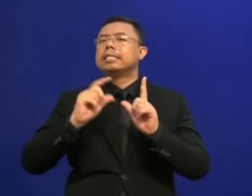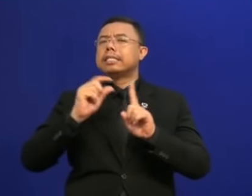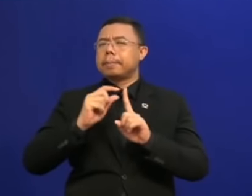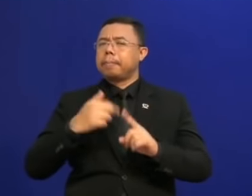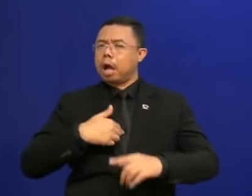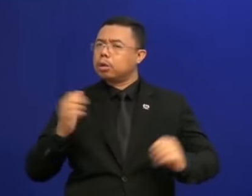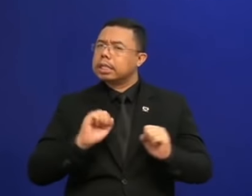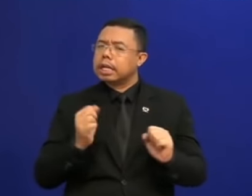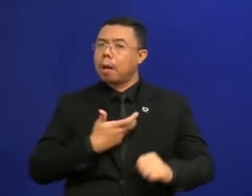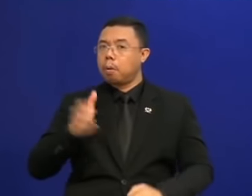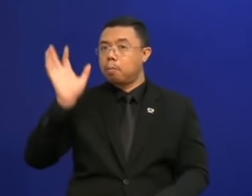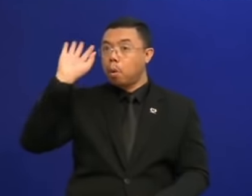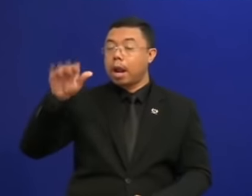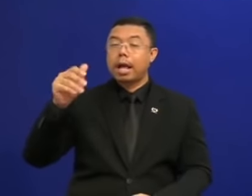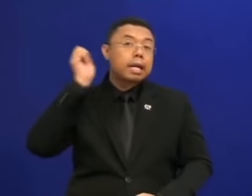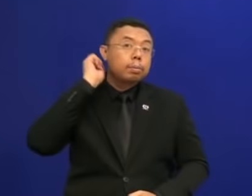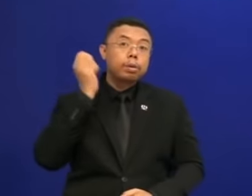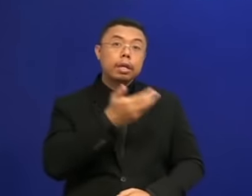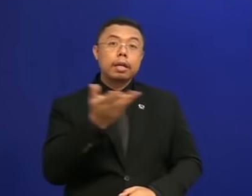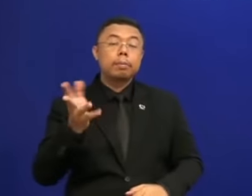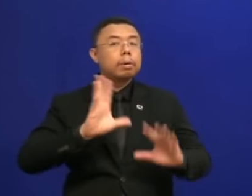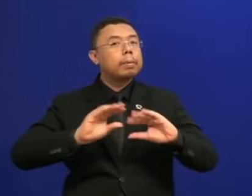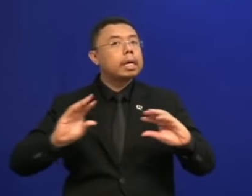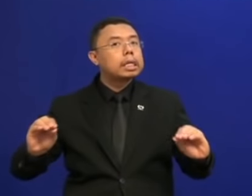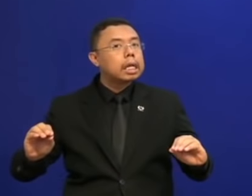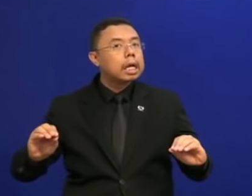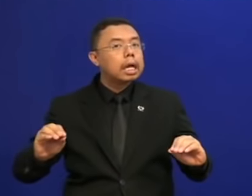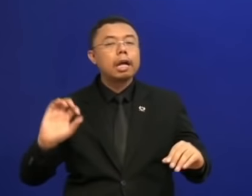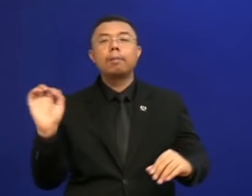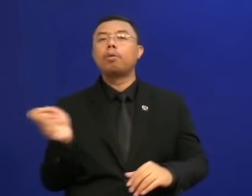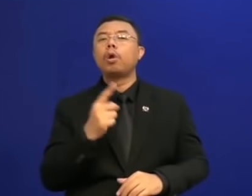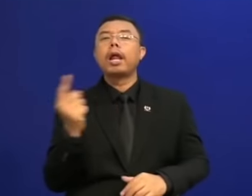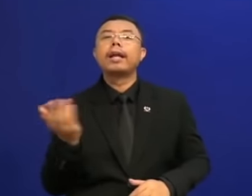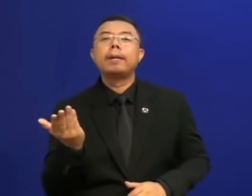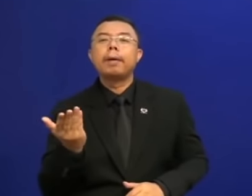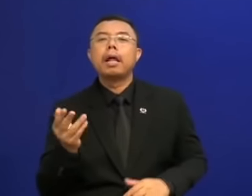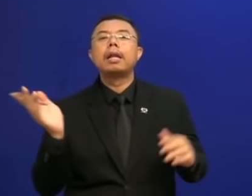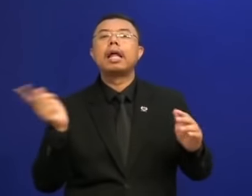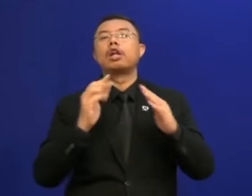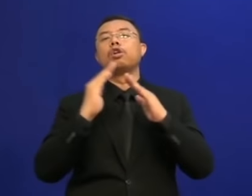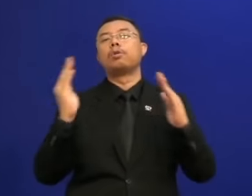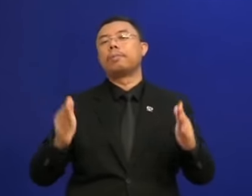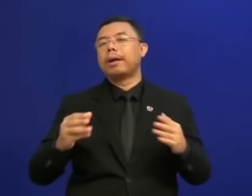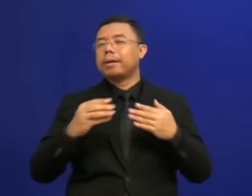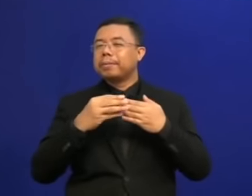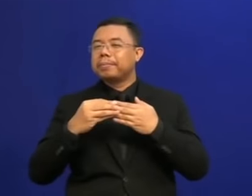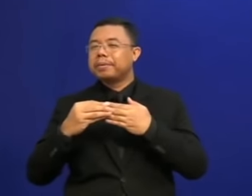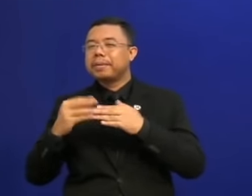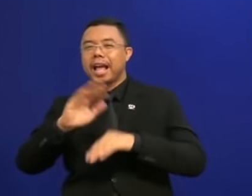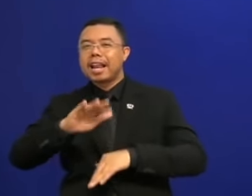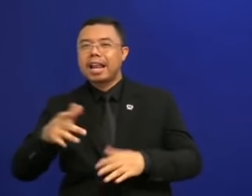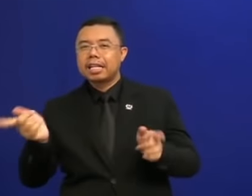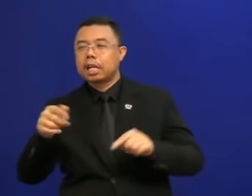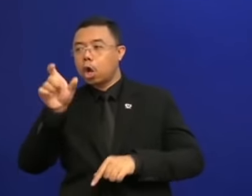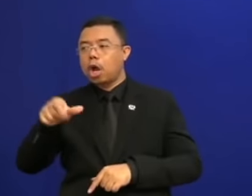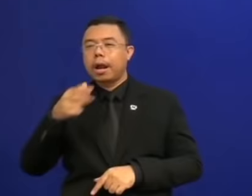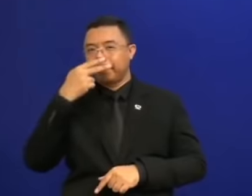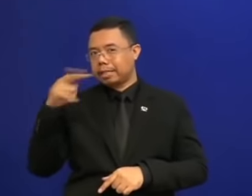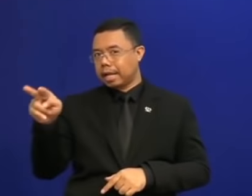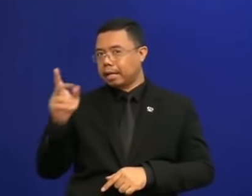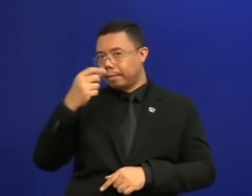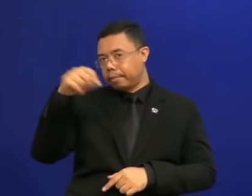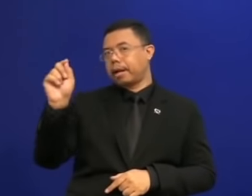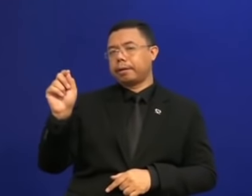segera akan pulang. Ibu-ibu berkarya, dimulai di rumah membimbing anak-anak menjadi orang percaya